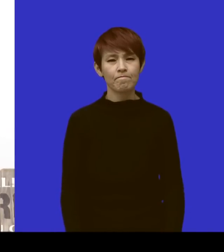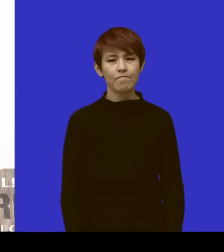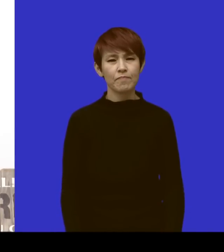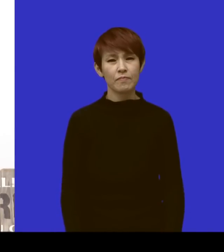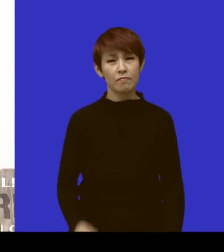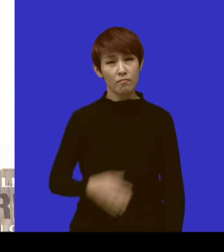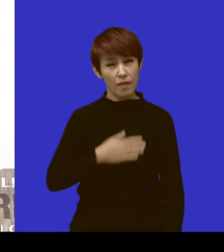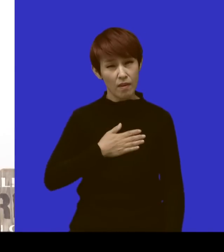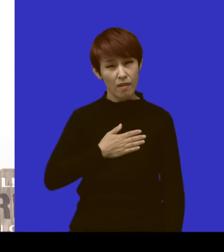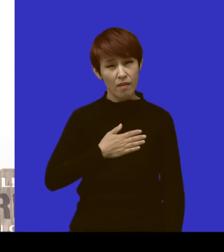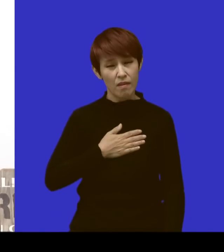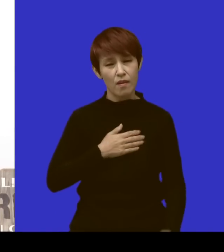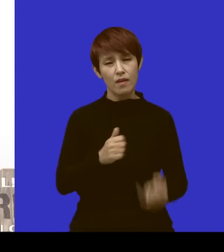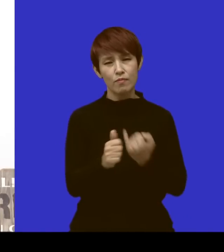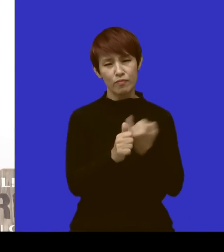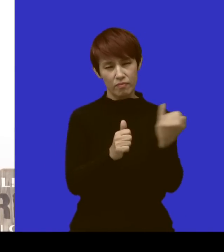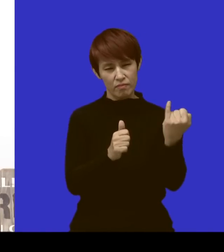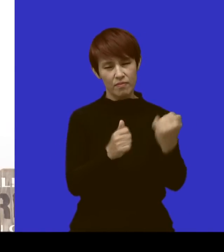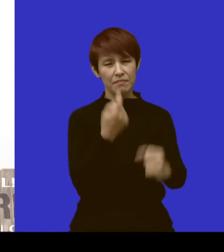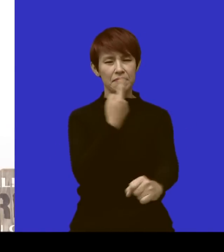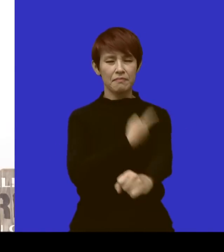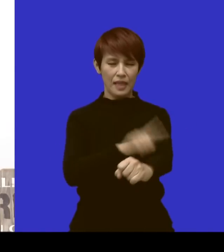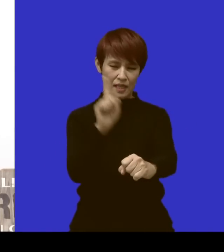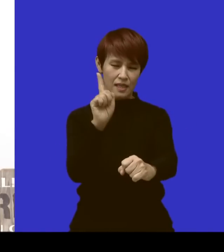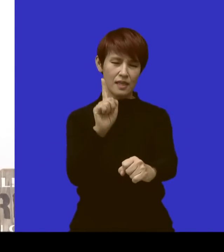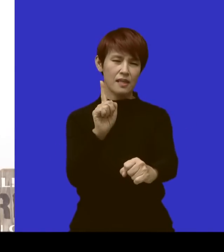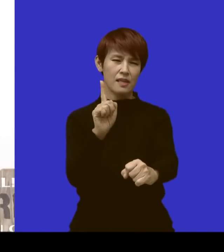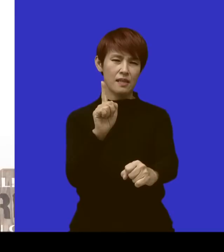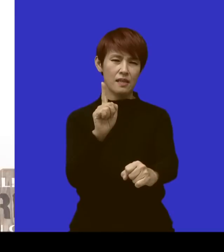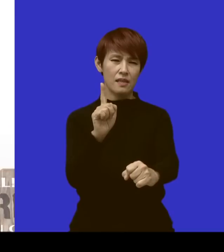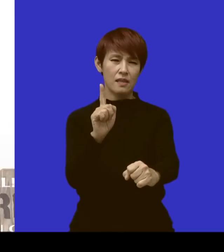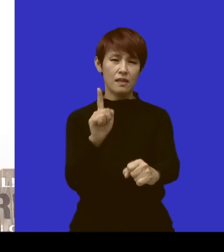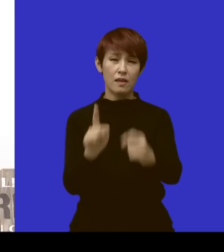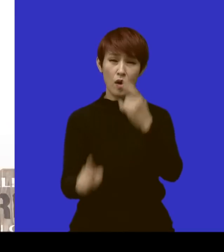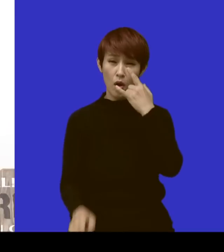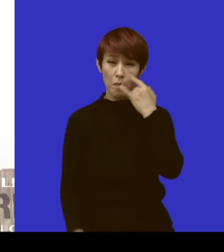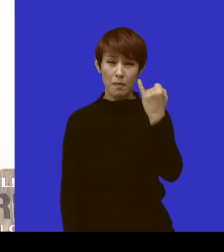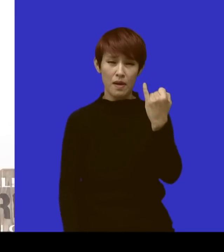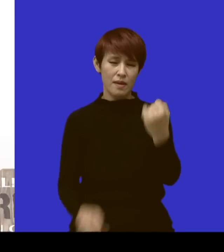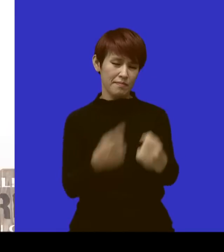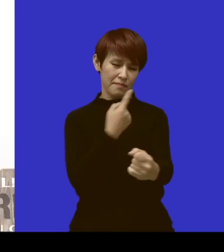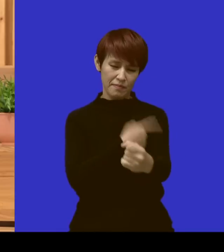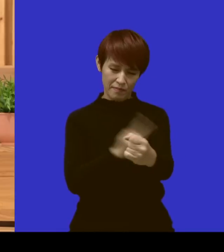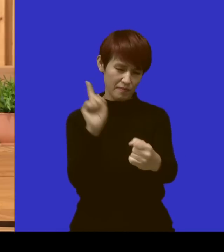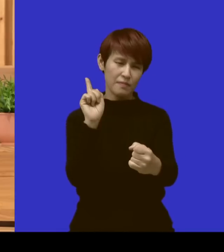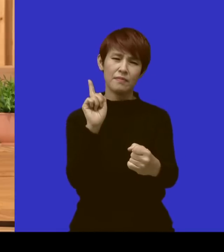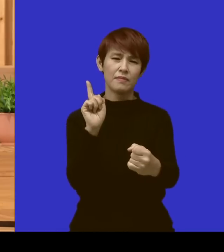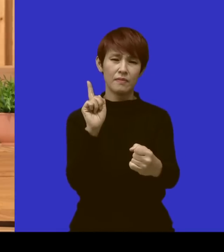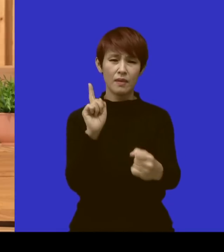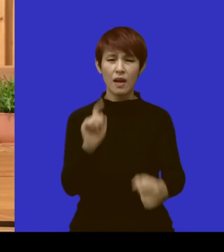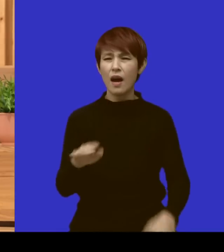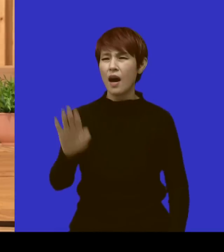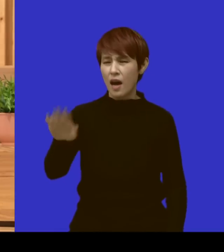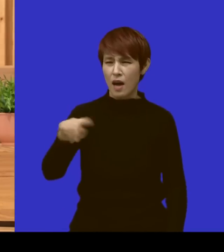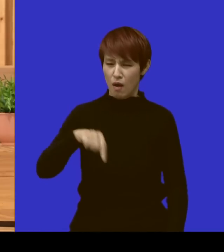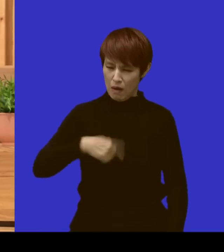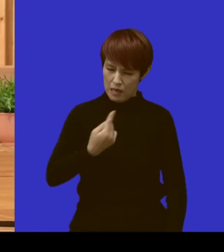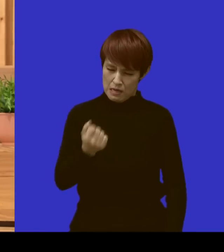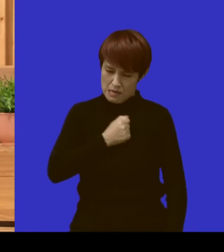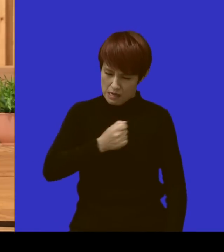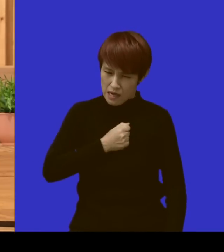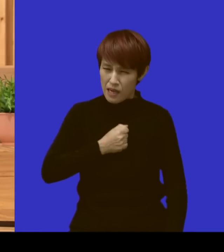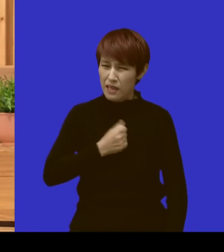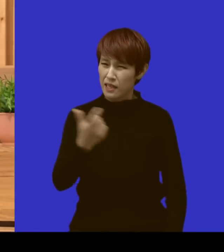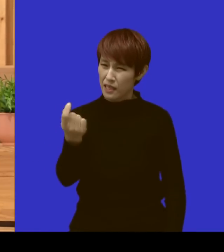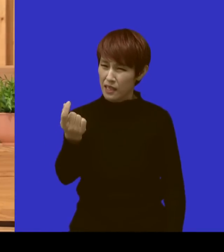자격이 없는 거예요. 아내로서도 자격이 없고, 엄마로서도 자격이 없고. 그러니까 계속 자책하신 거 아니에요.